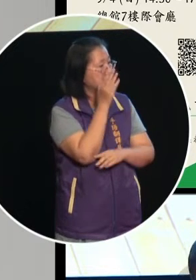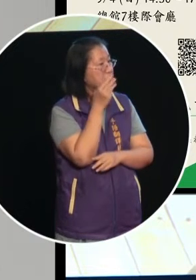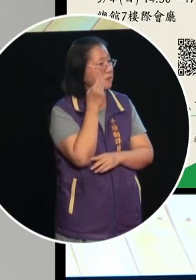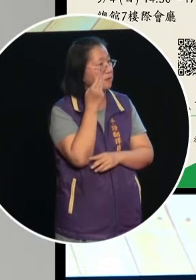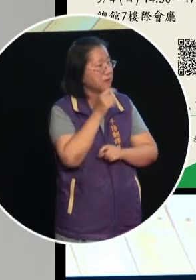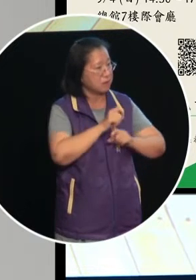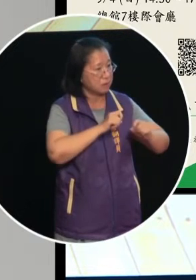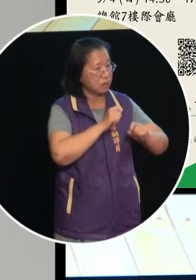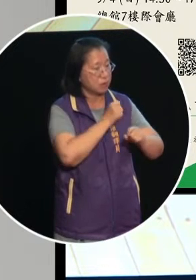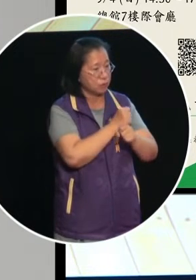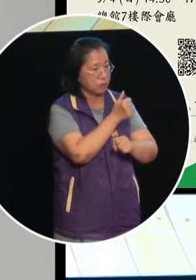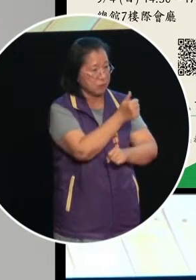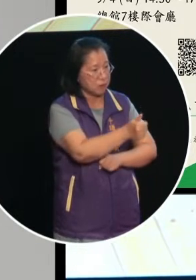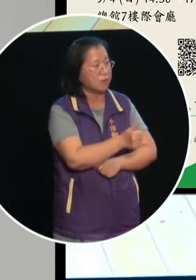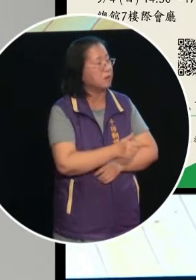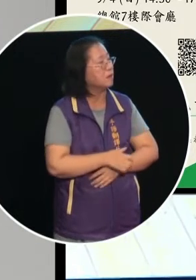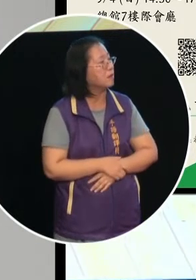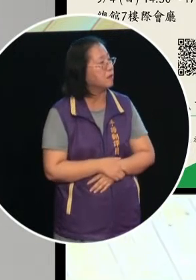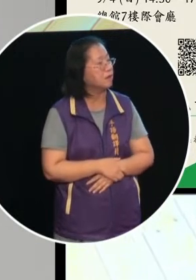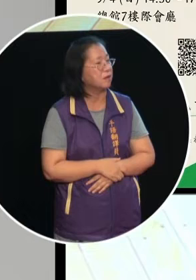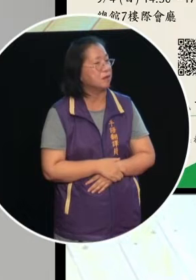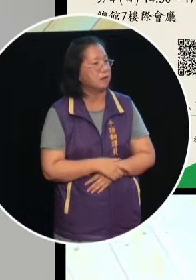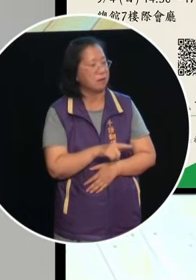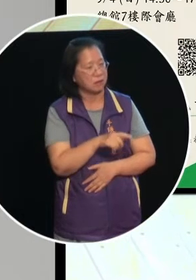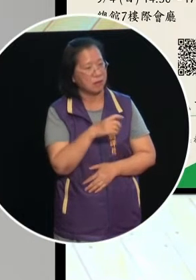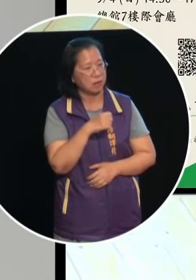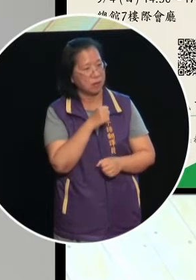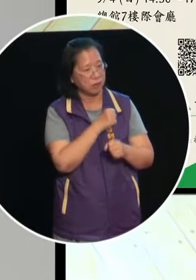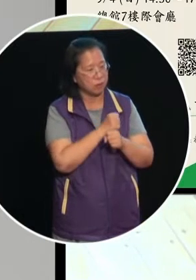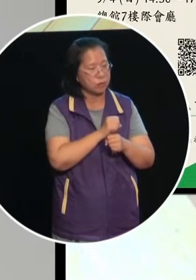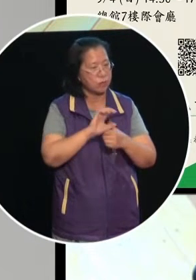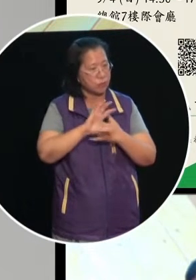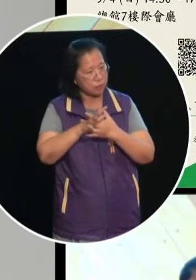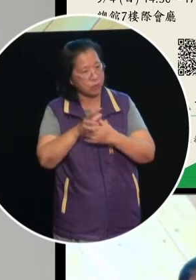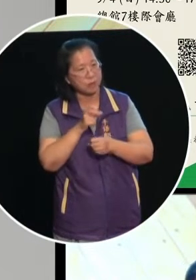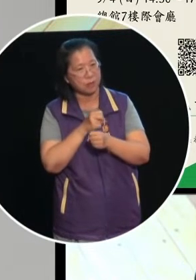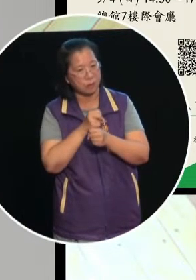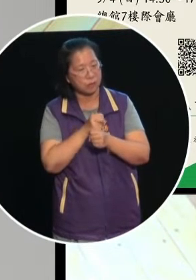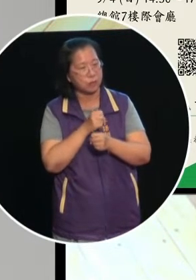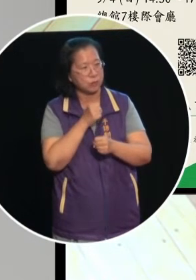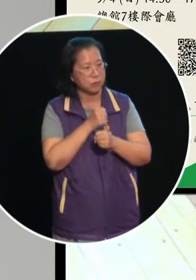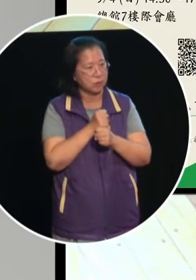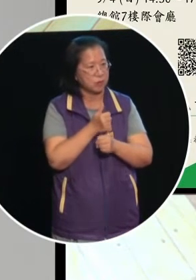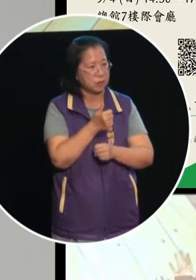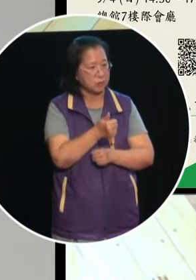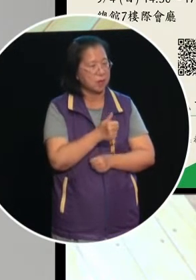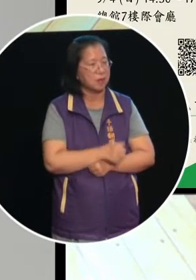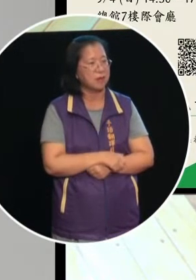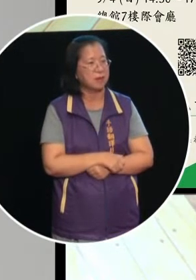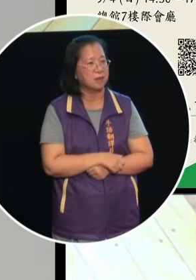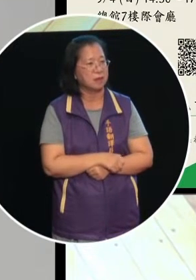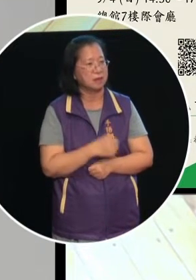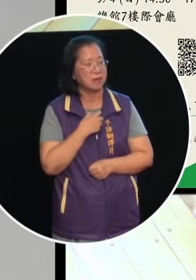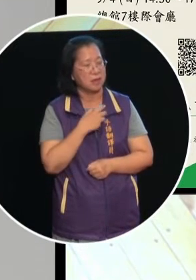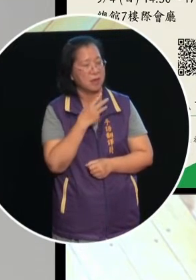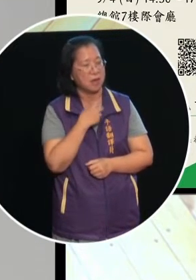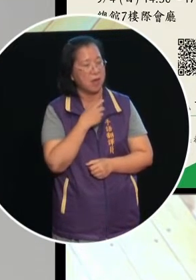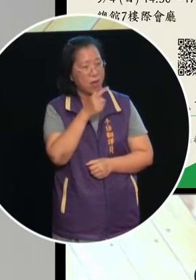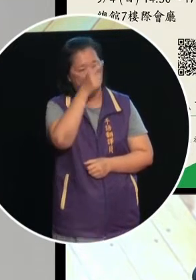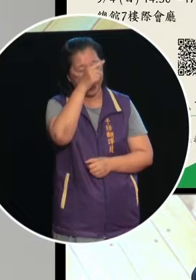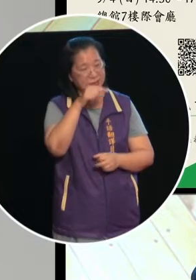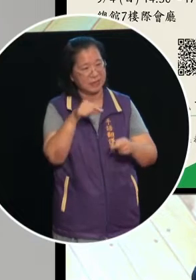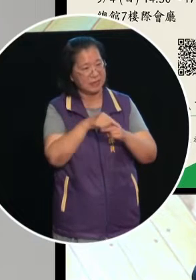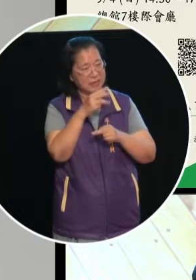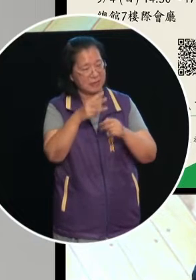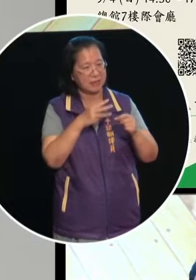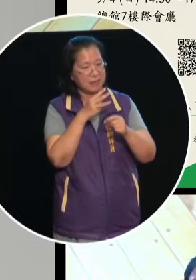个国内工作或者是外交工作的话，他可以享受黄金三年。安倍先生